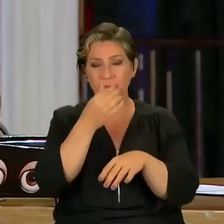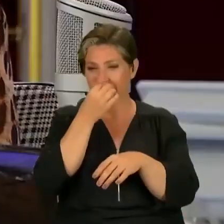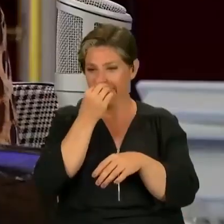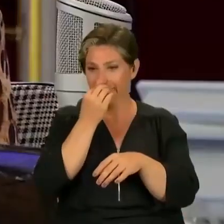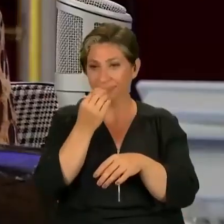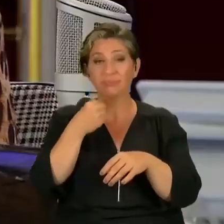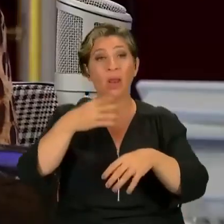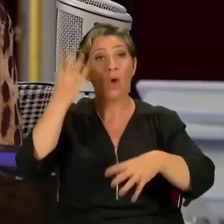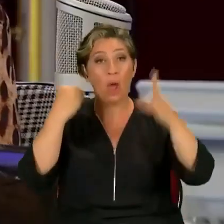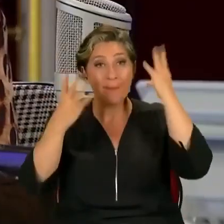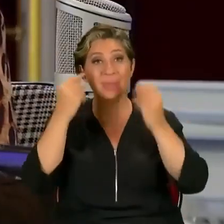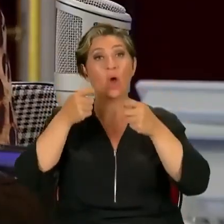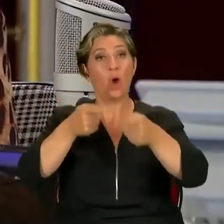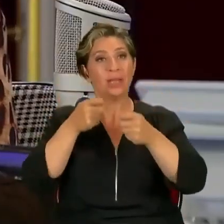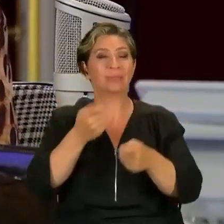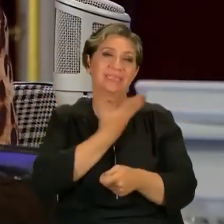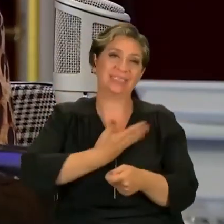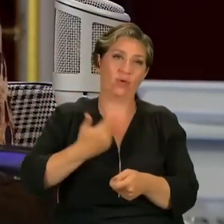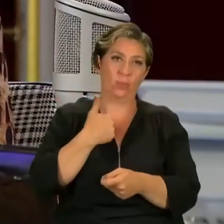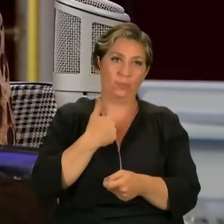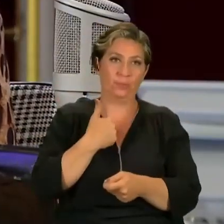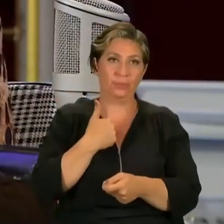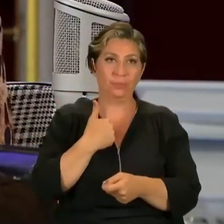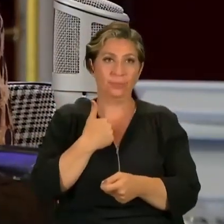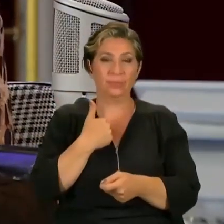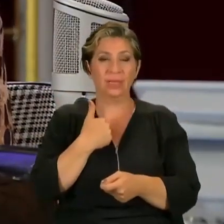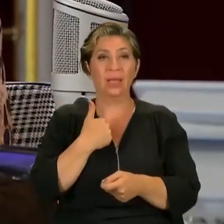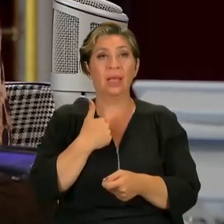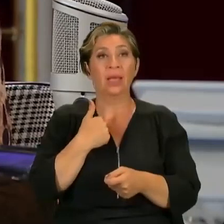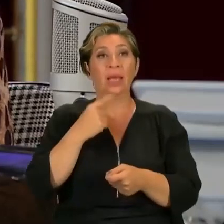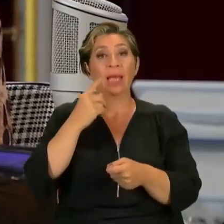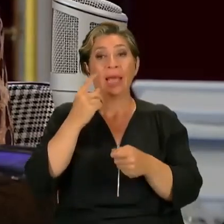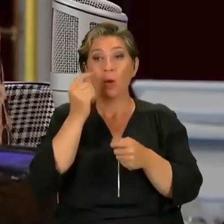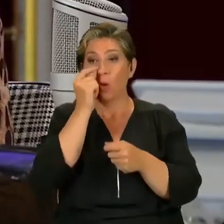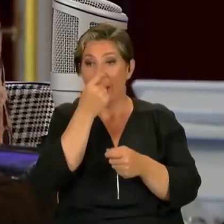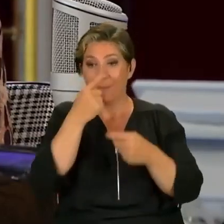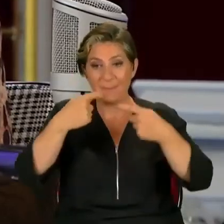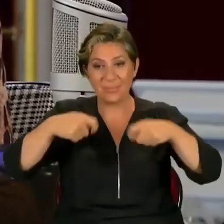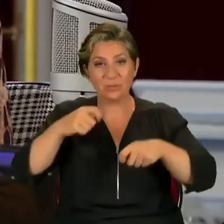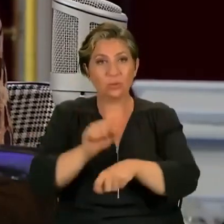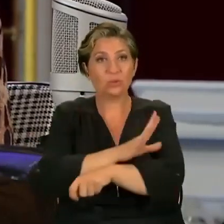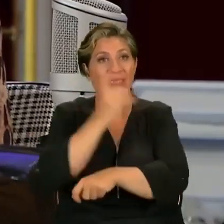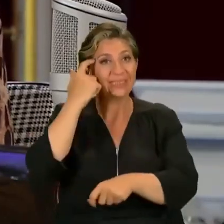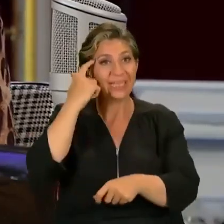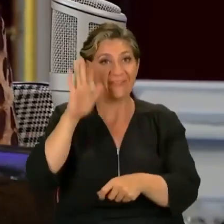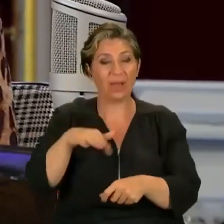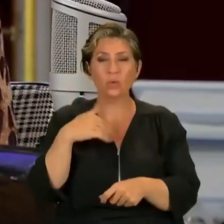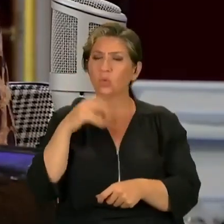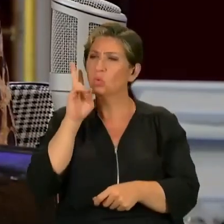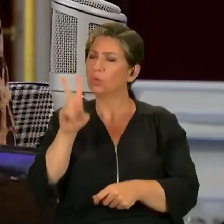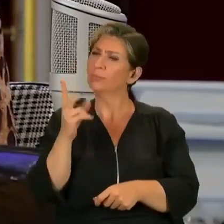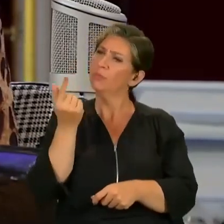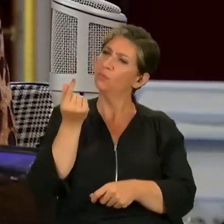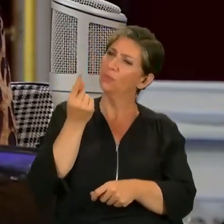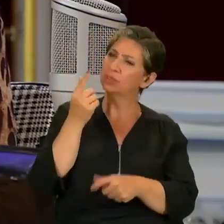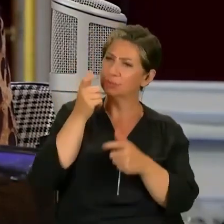ben öğrenmeyi de öğretmeyi de çok seven bir insanım. Yani rahmani ve pratikte bir duygusal zekam var. Gördüğüm en